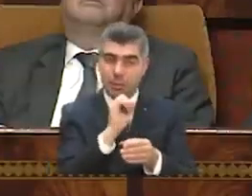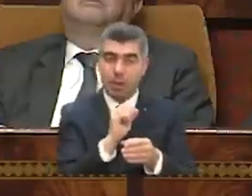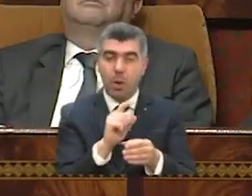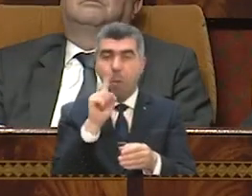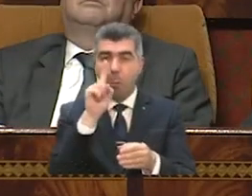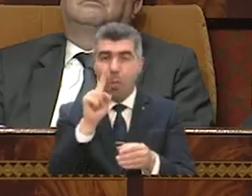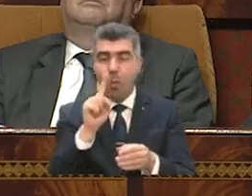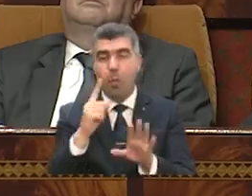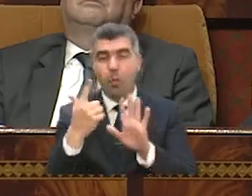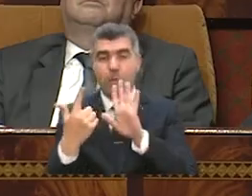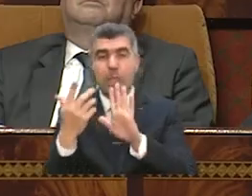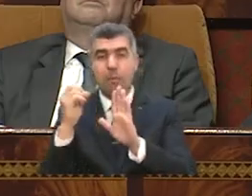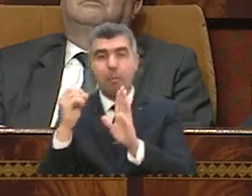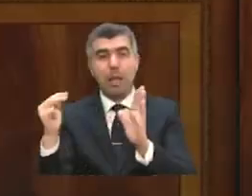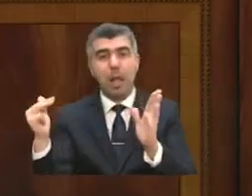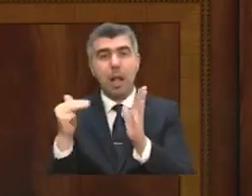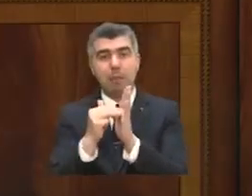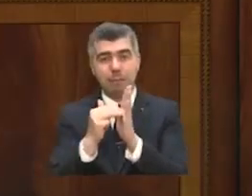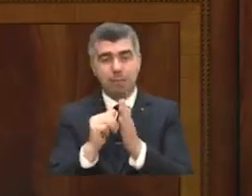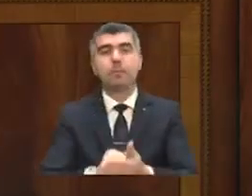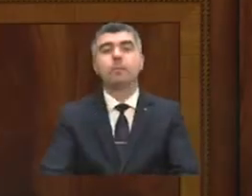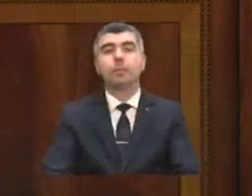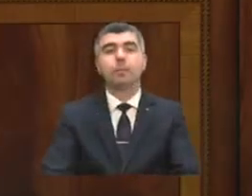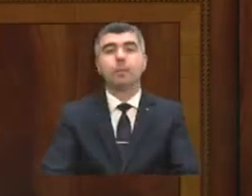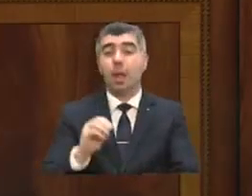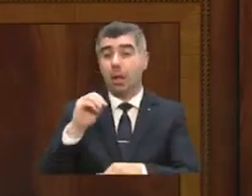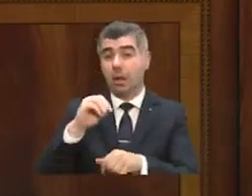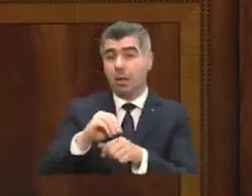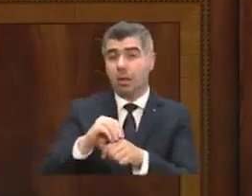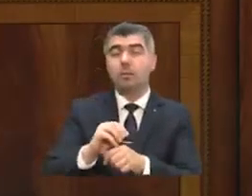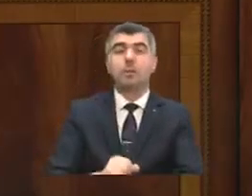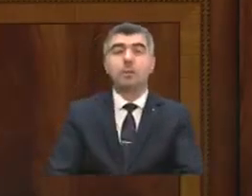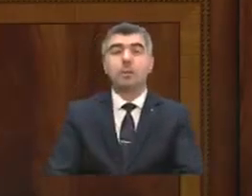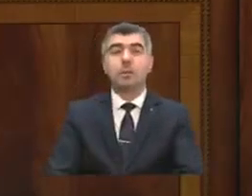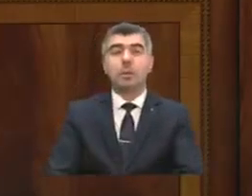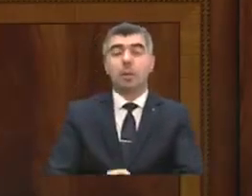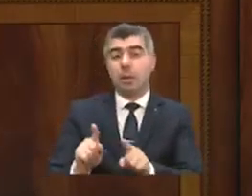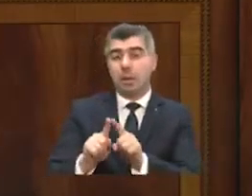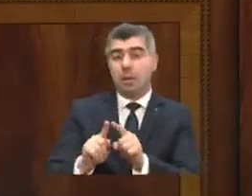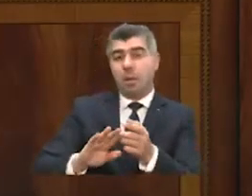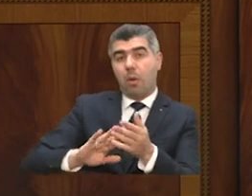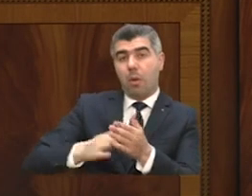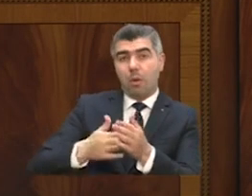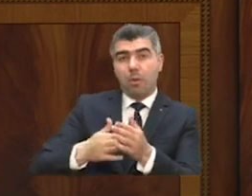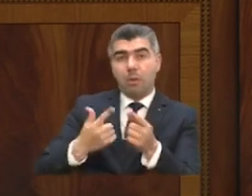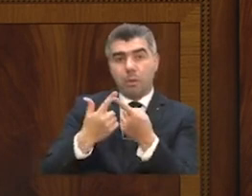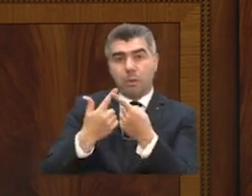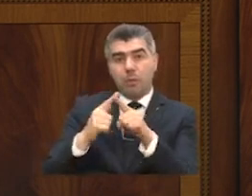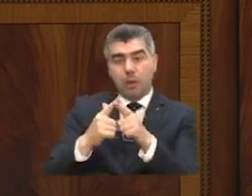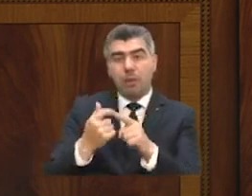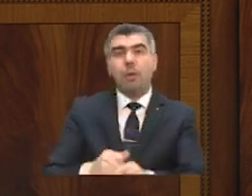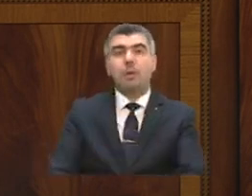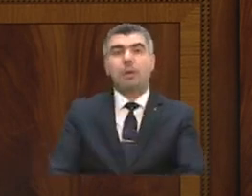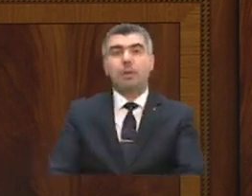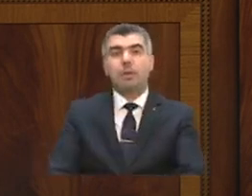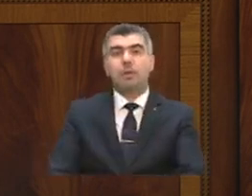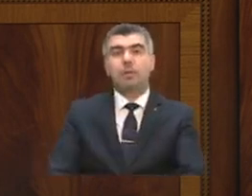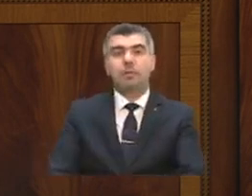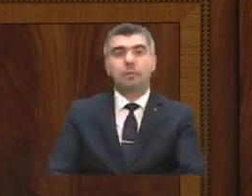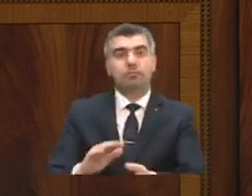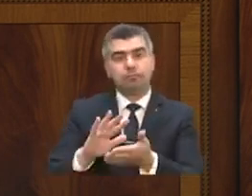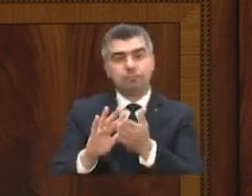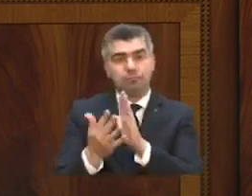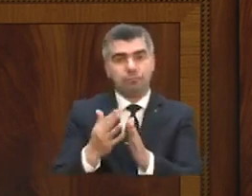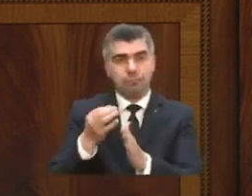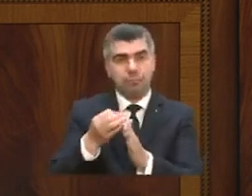1,700,000 منخرط. ومن جانب آخر فإن الموارد الضرورية متوفرة بما